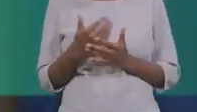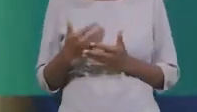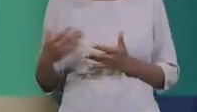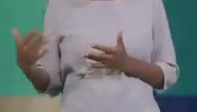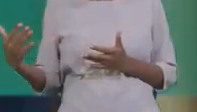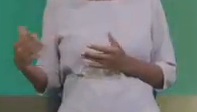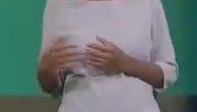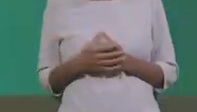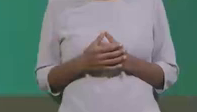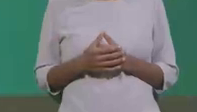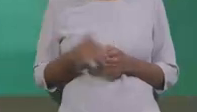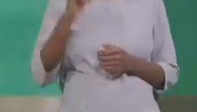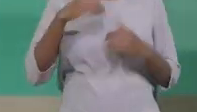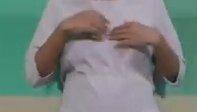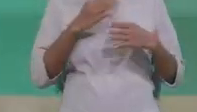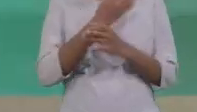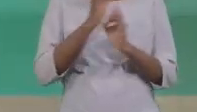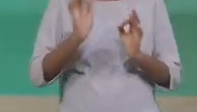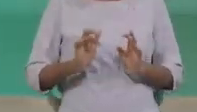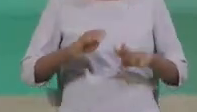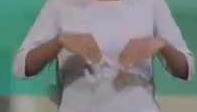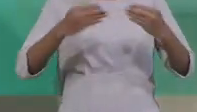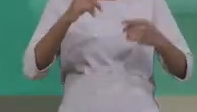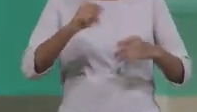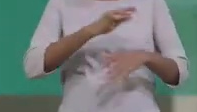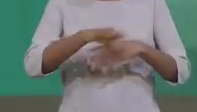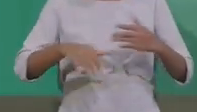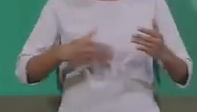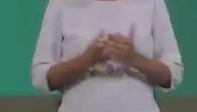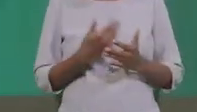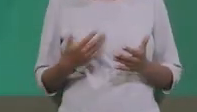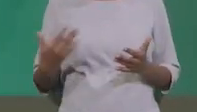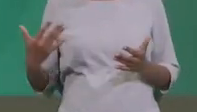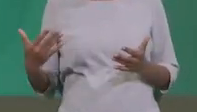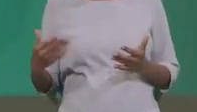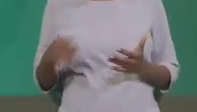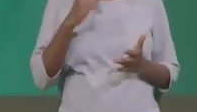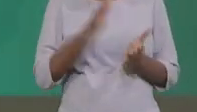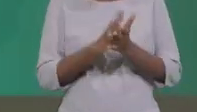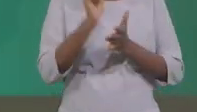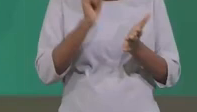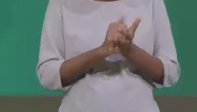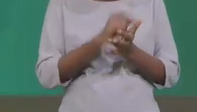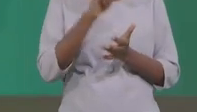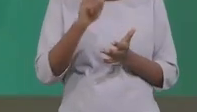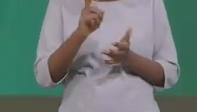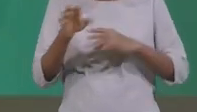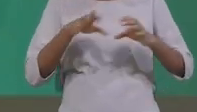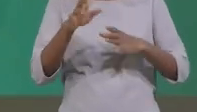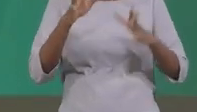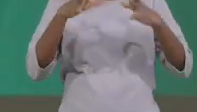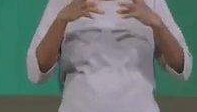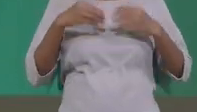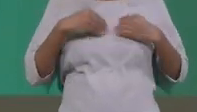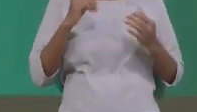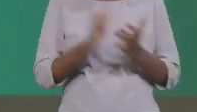Lui qui n'a point épargné son profit, mais qui l'a livré pour nous, comment ne vous donnera-t-il pas aussi toutes choses gratuitement? Nous croyons